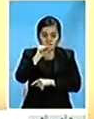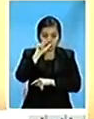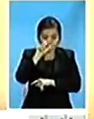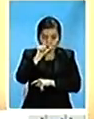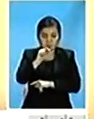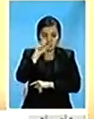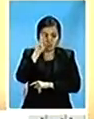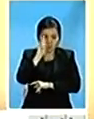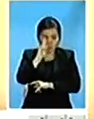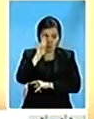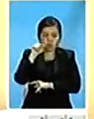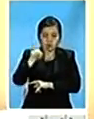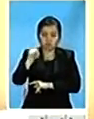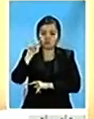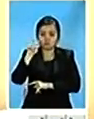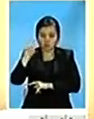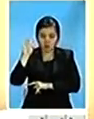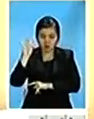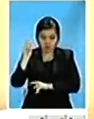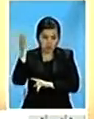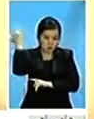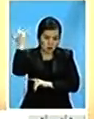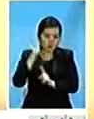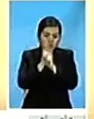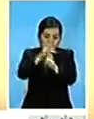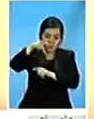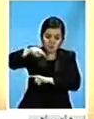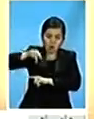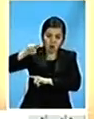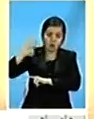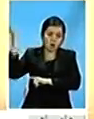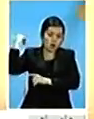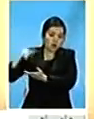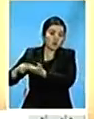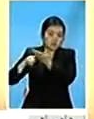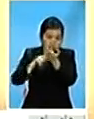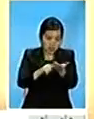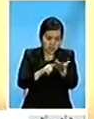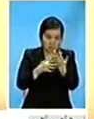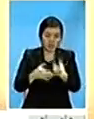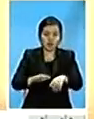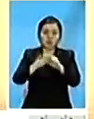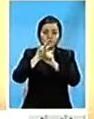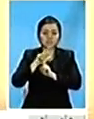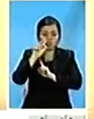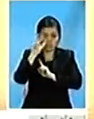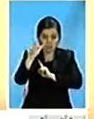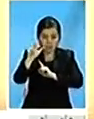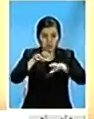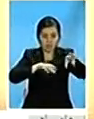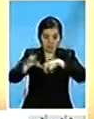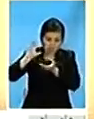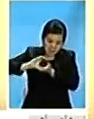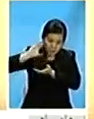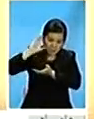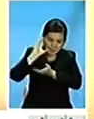ชบัญญัติเดิม 3. จัดสรรเพิ่มให้หน่วยงานของรัฐสภาหน่วยง